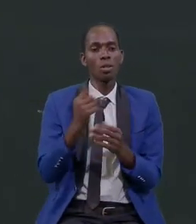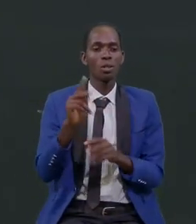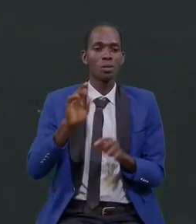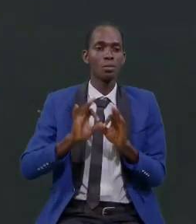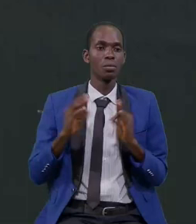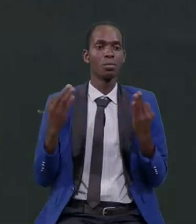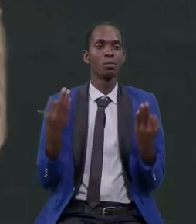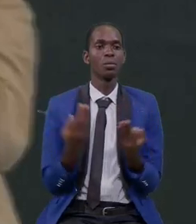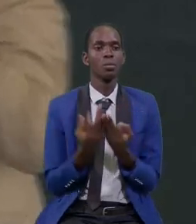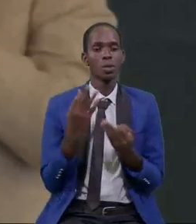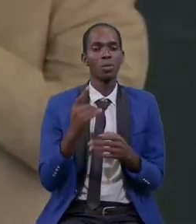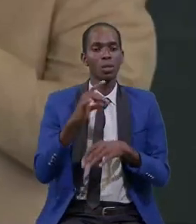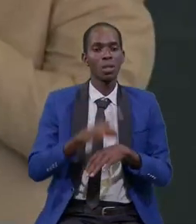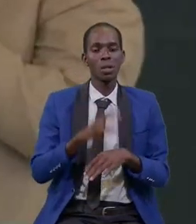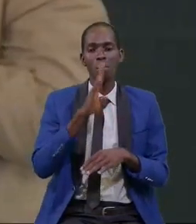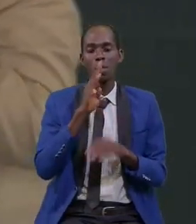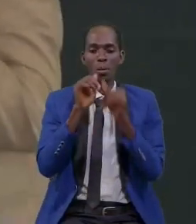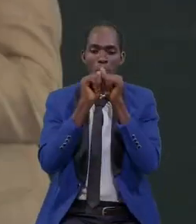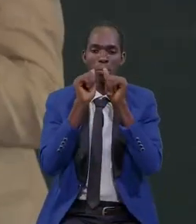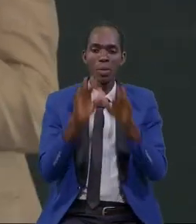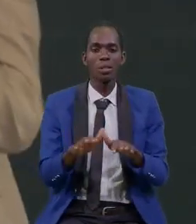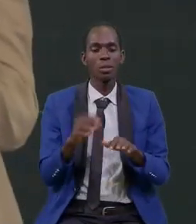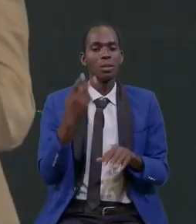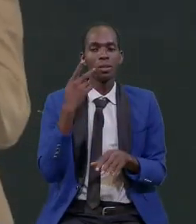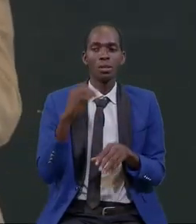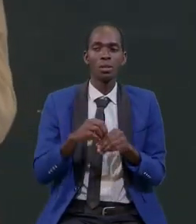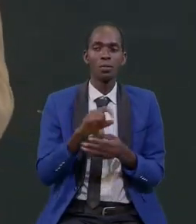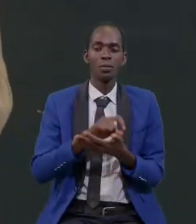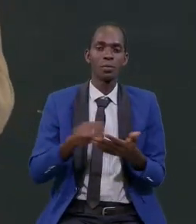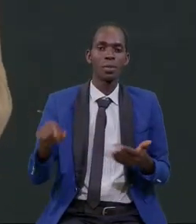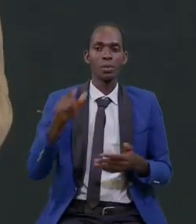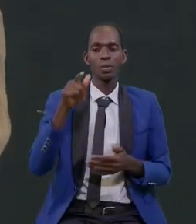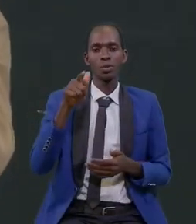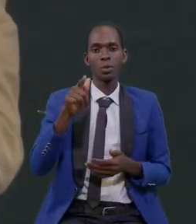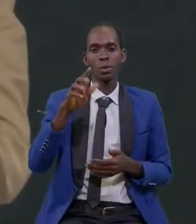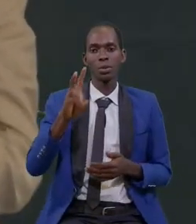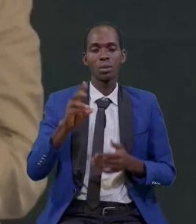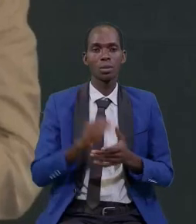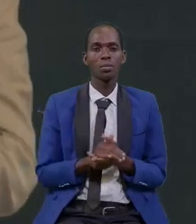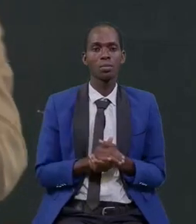en ta postérité. Verset 26.